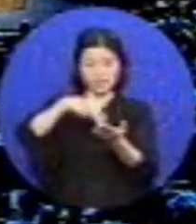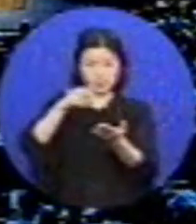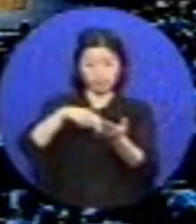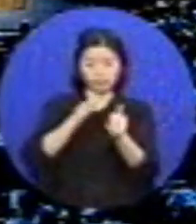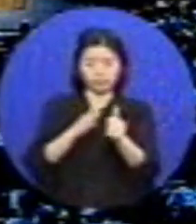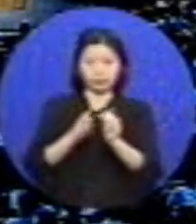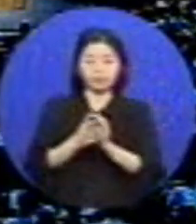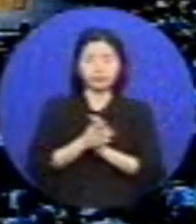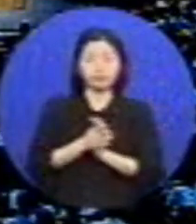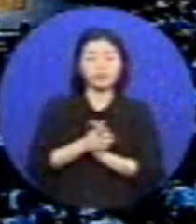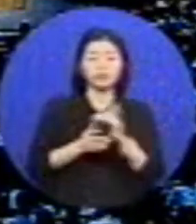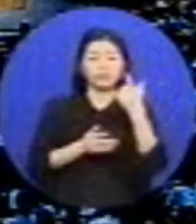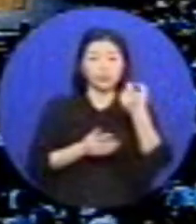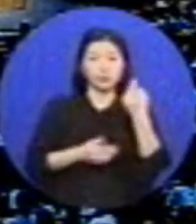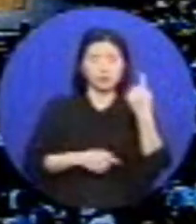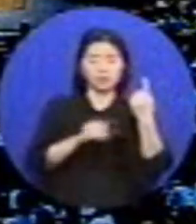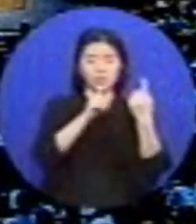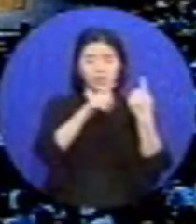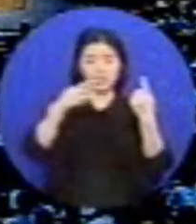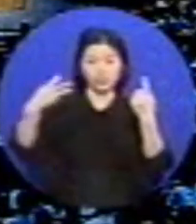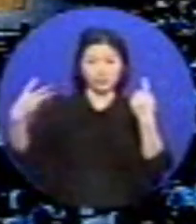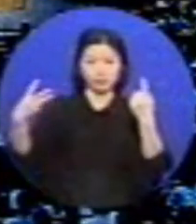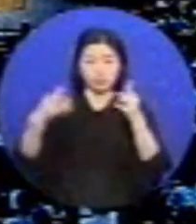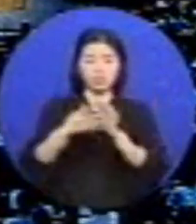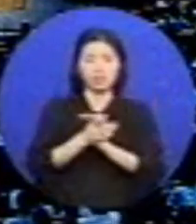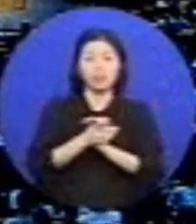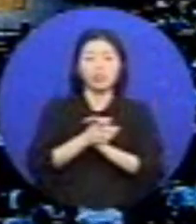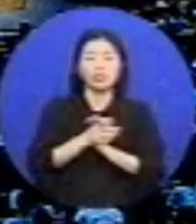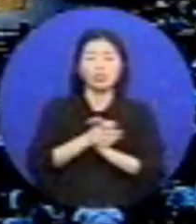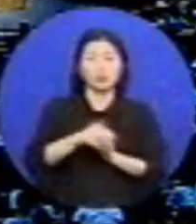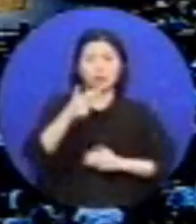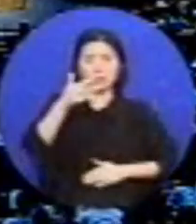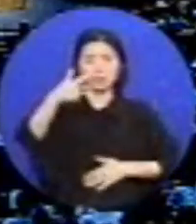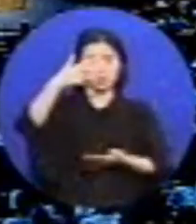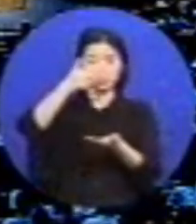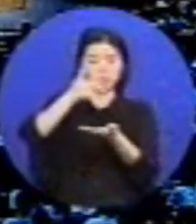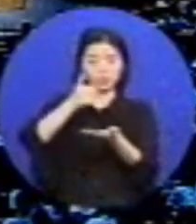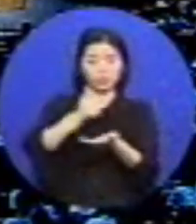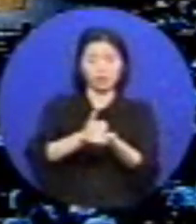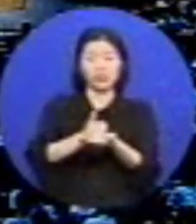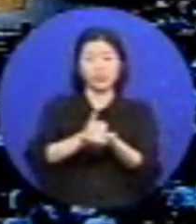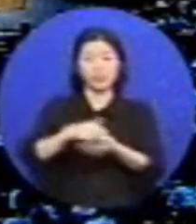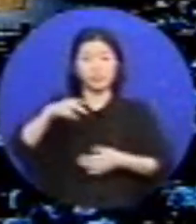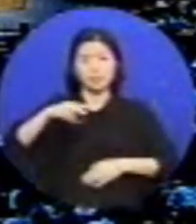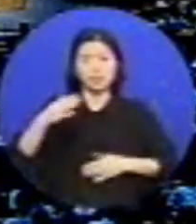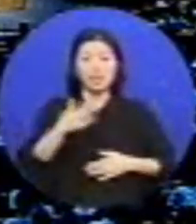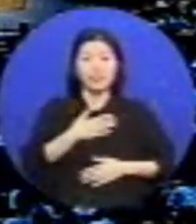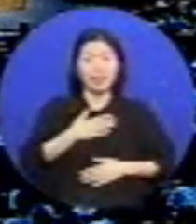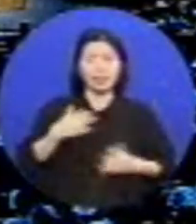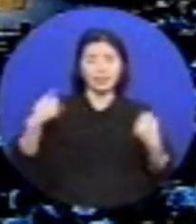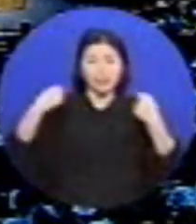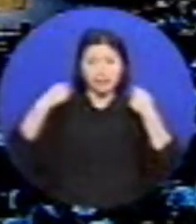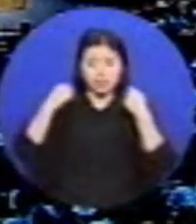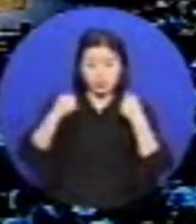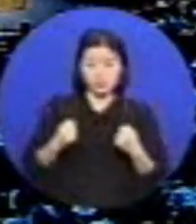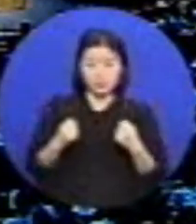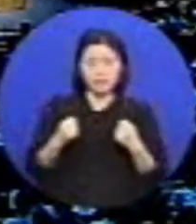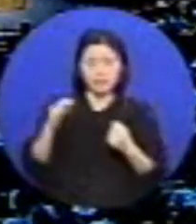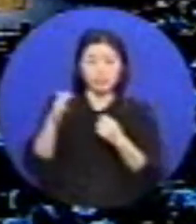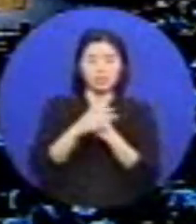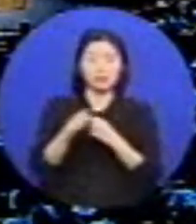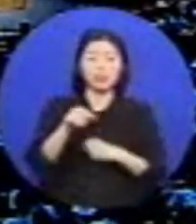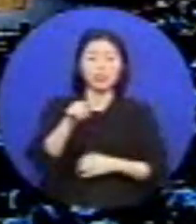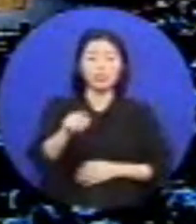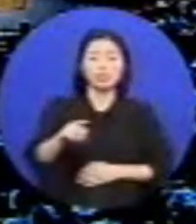읽겠습니다. 이사야 61장 1절에서 3절입니다. 주 여호와의 신이 내게 임하셨으니 이는